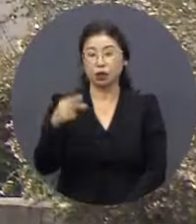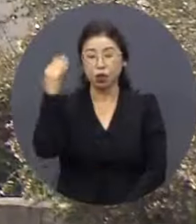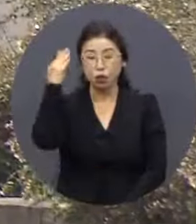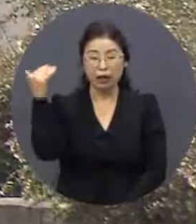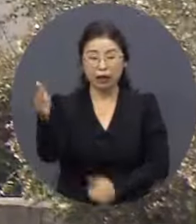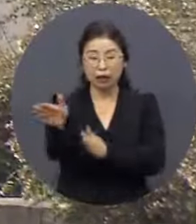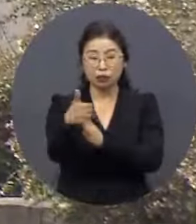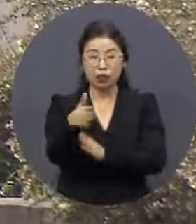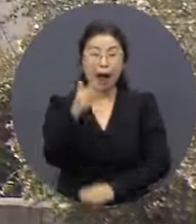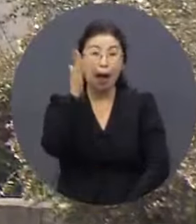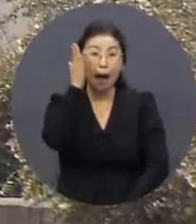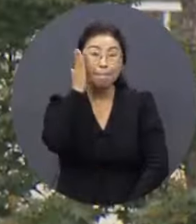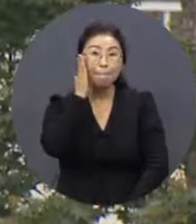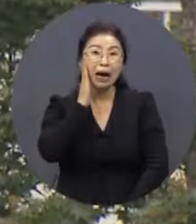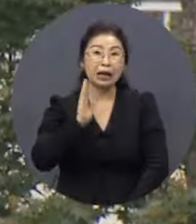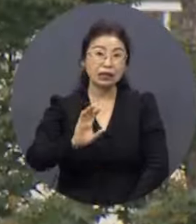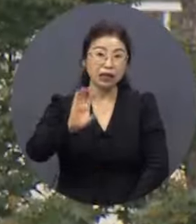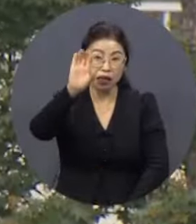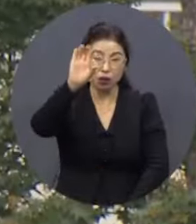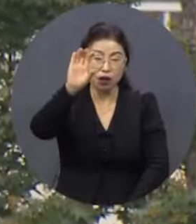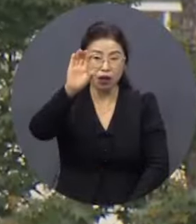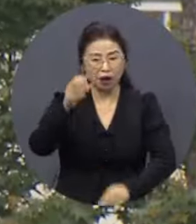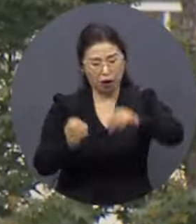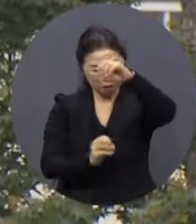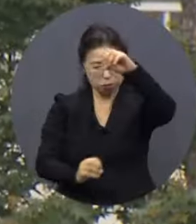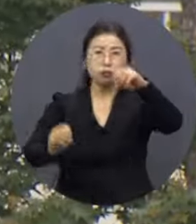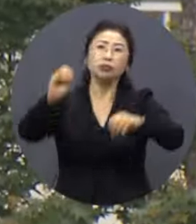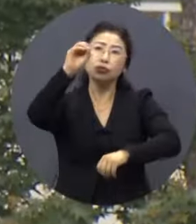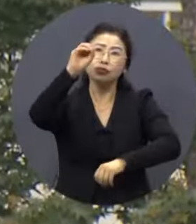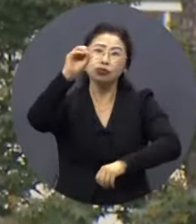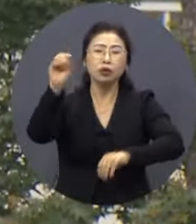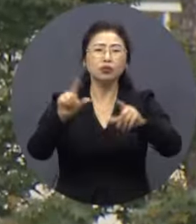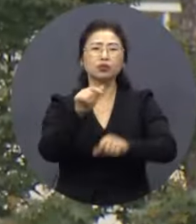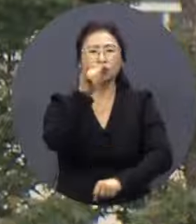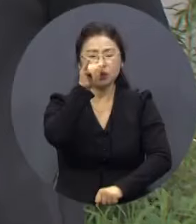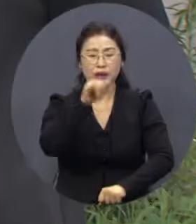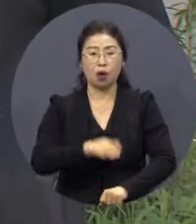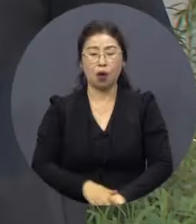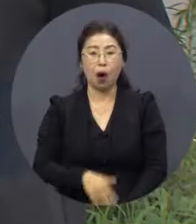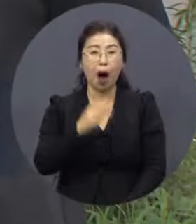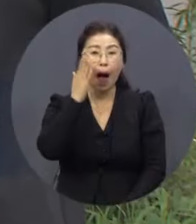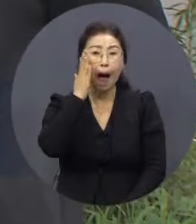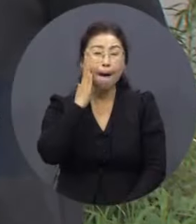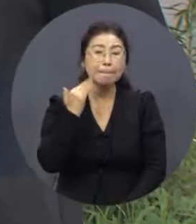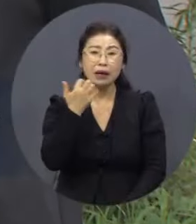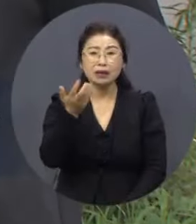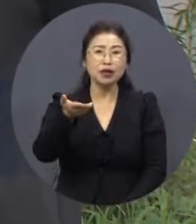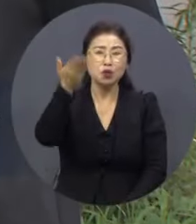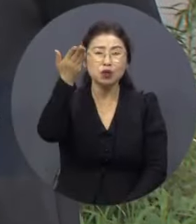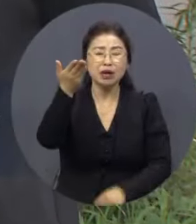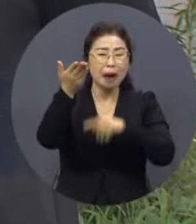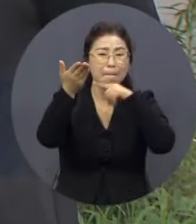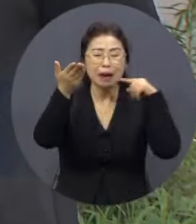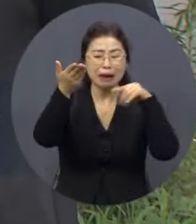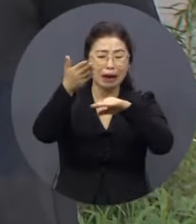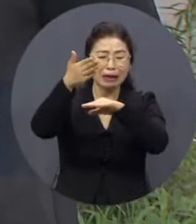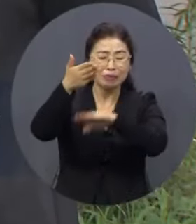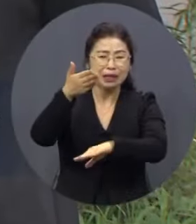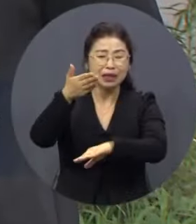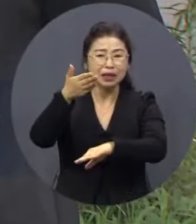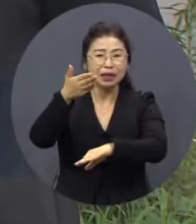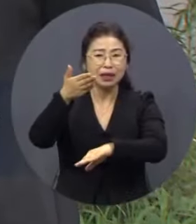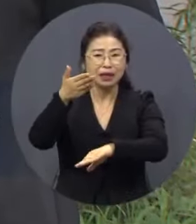문양의 파란색이 위로 올라와 거꾸로 달린 것도 있습니다. 파란색이 위로 달려 있고